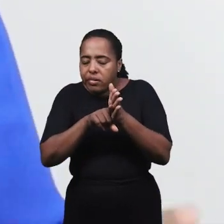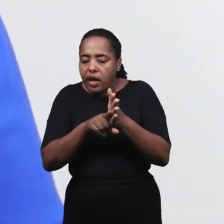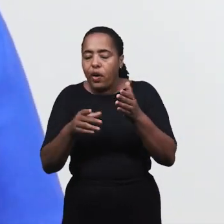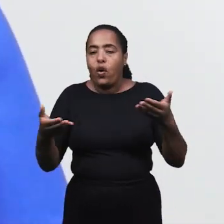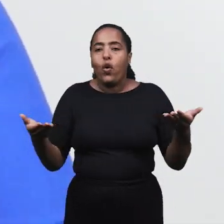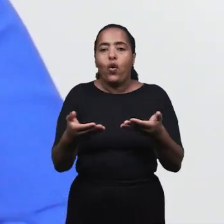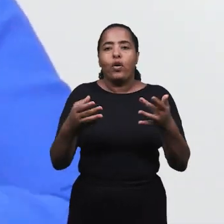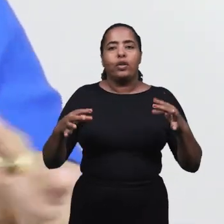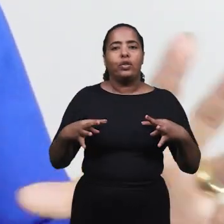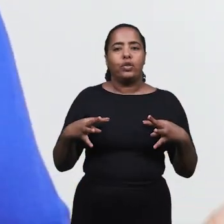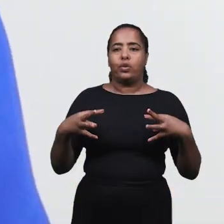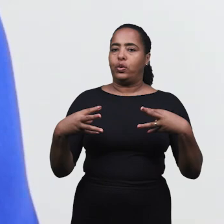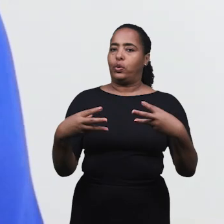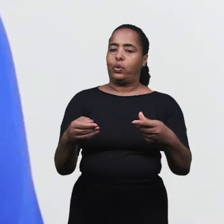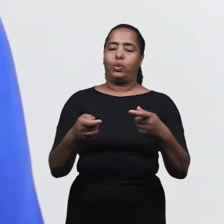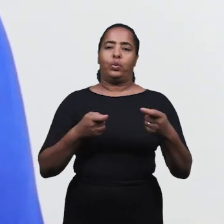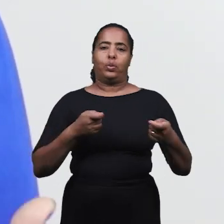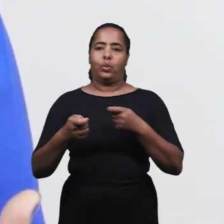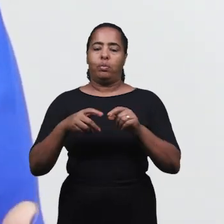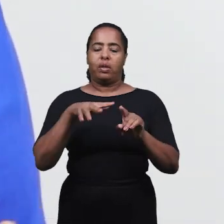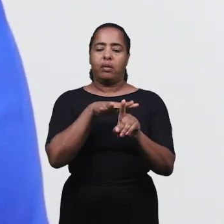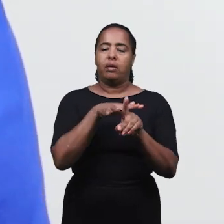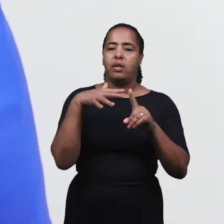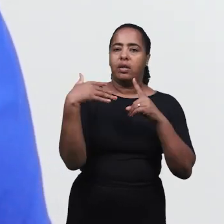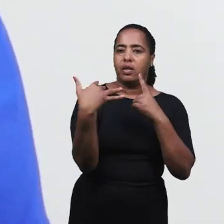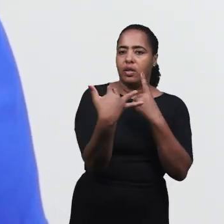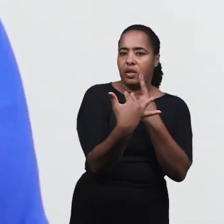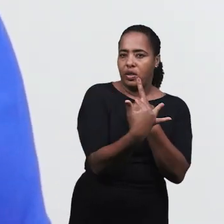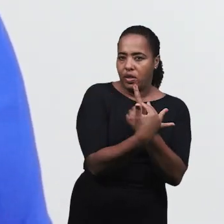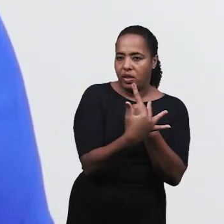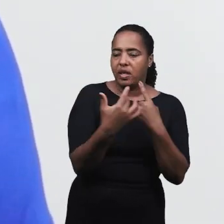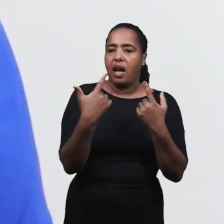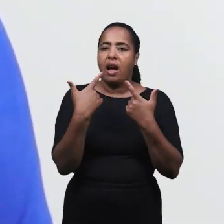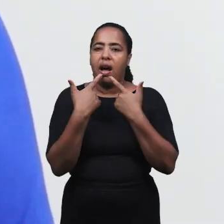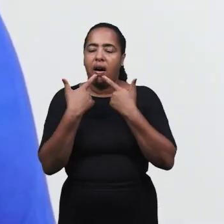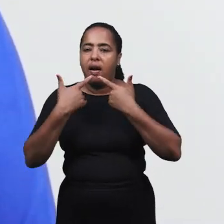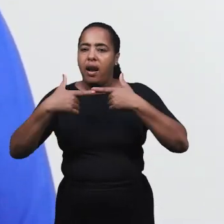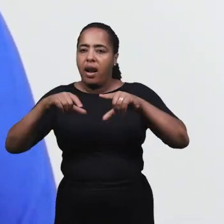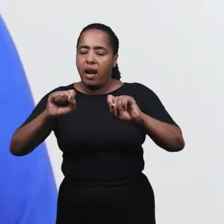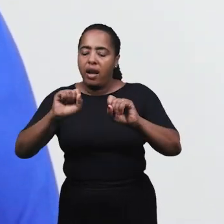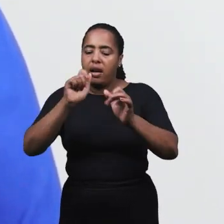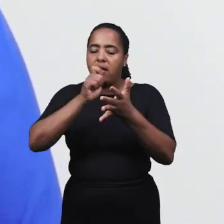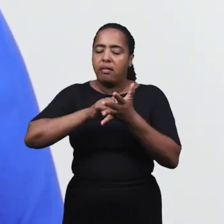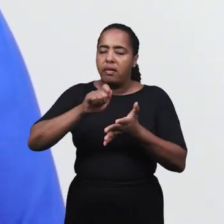les textes cliniques. Aujourd'hui, on peut évaluer